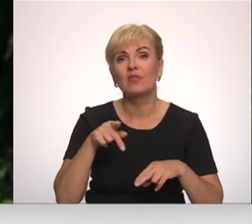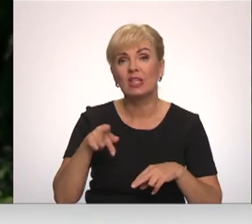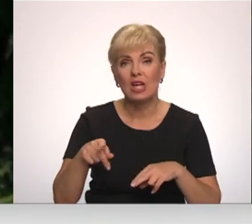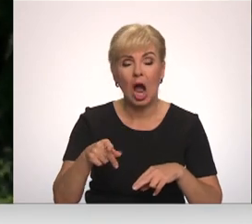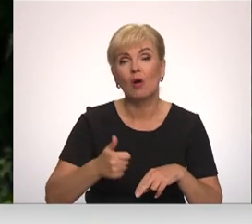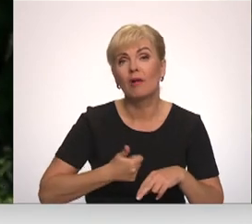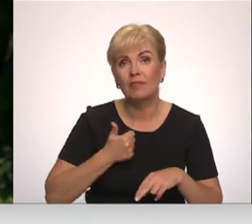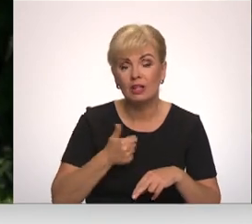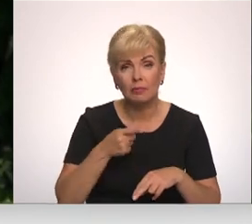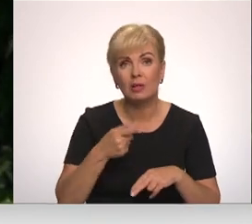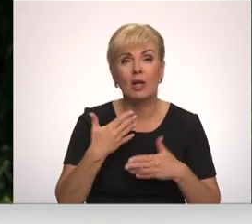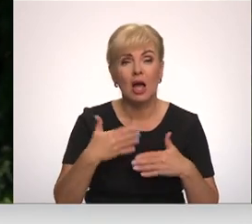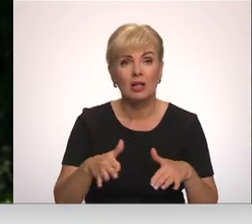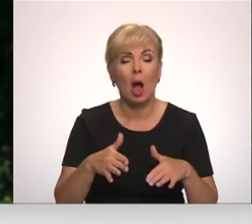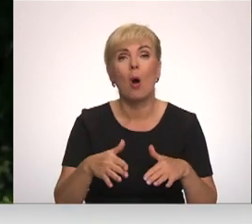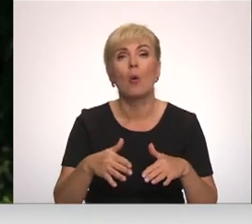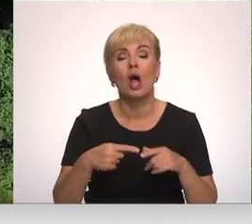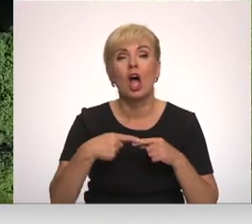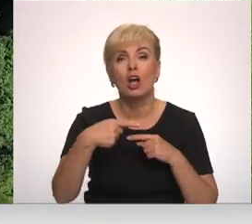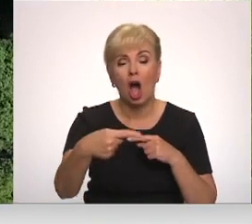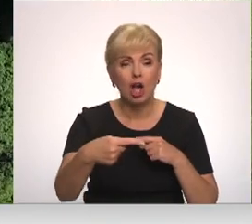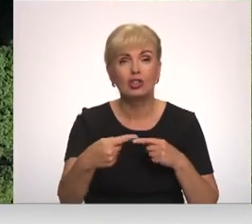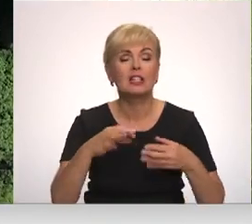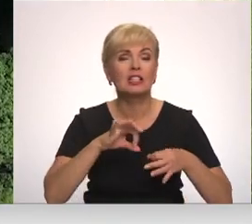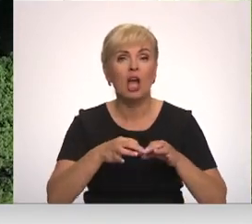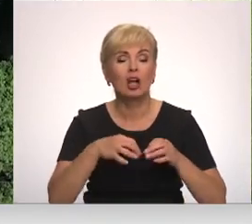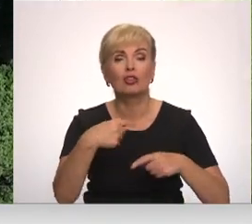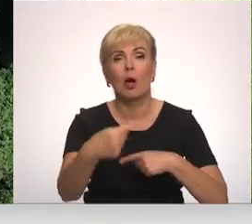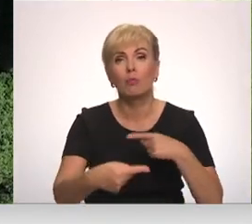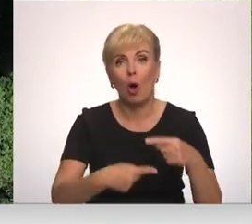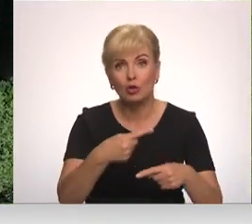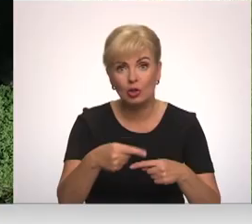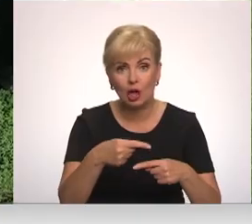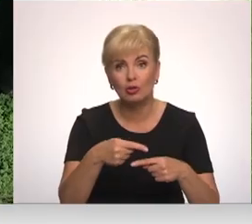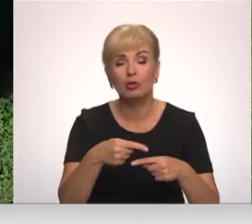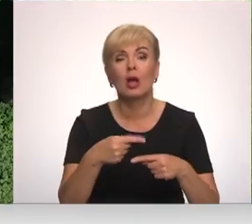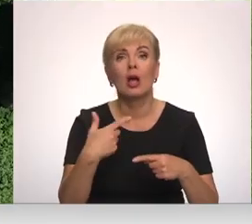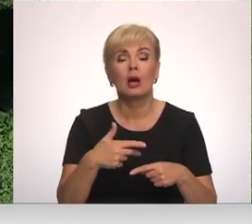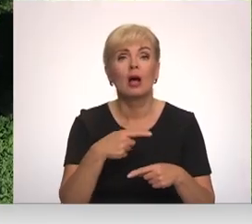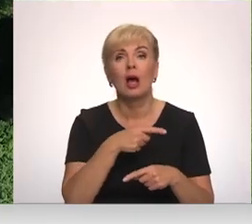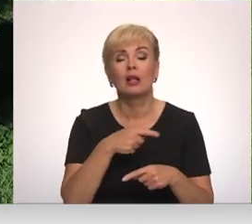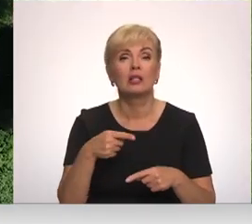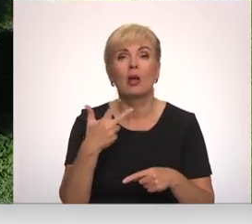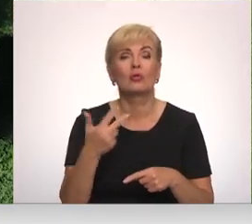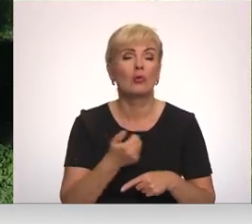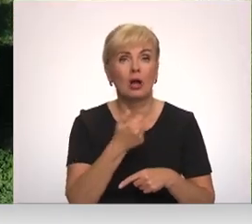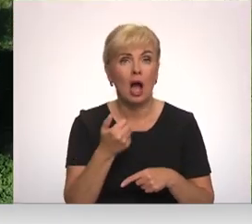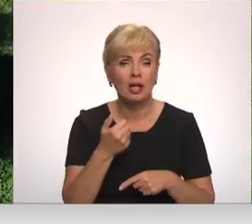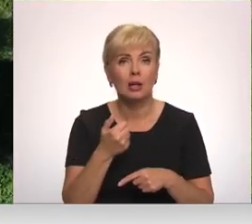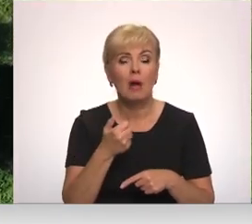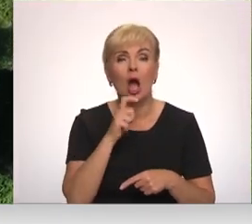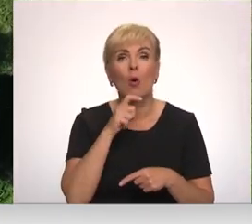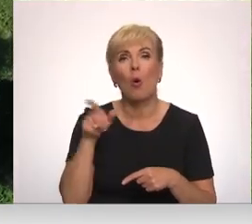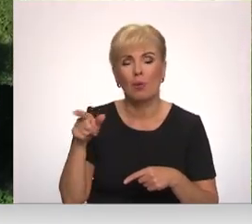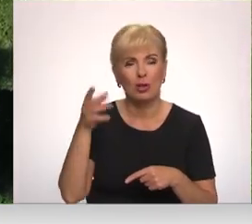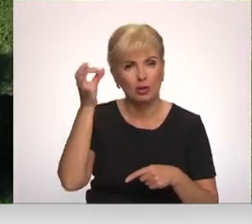kaut kādas grūzēšanas ir diezgan garš un sarežģīts process. Lielākos OPB pirms, jau pirms 8 gadiem, kad Gulbinas pusē